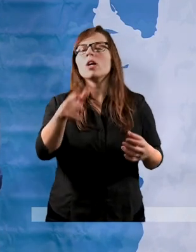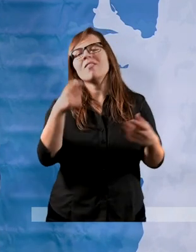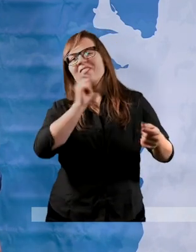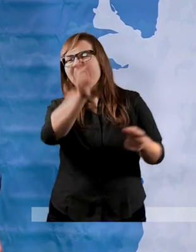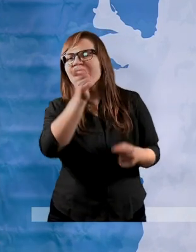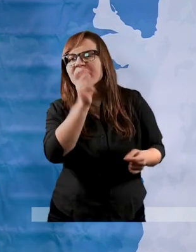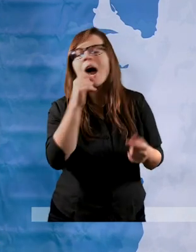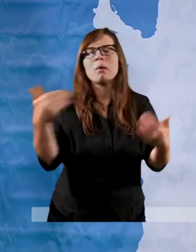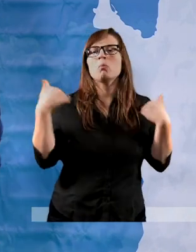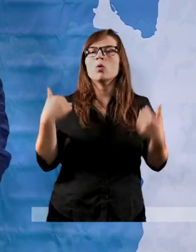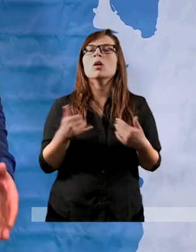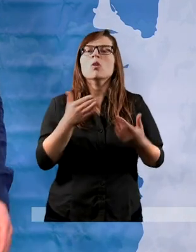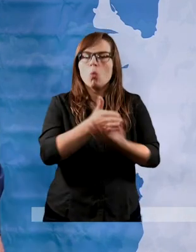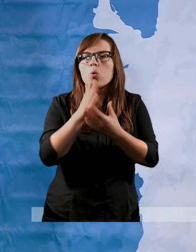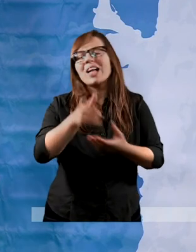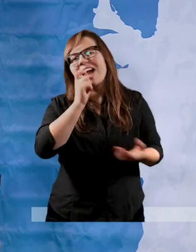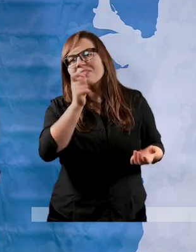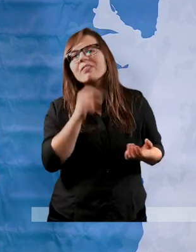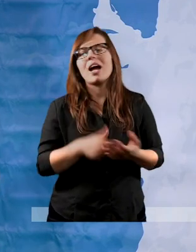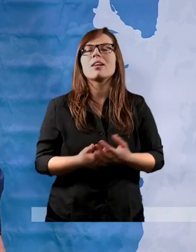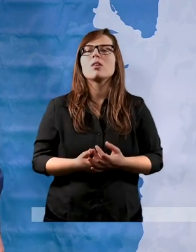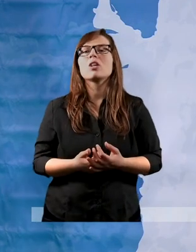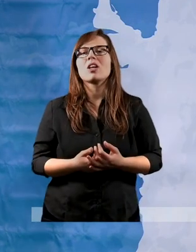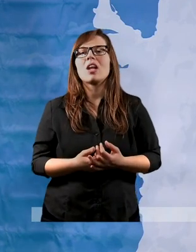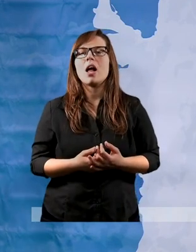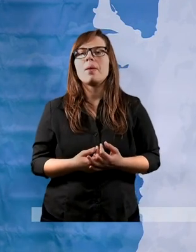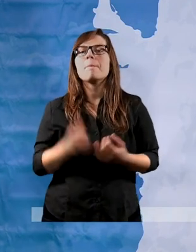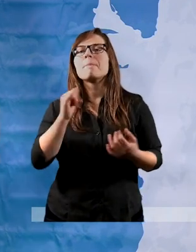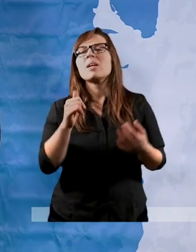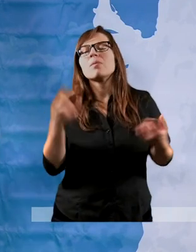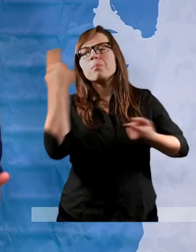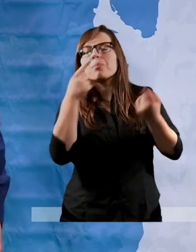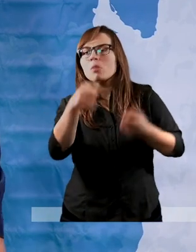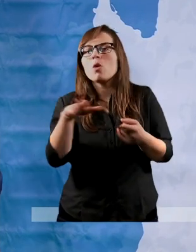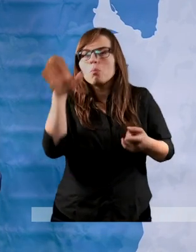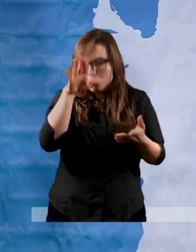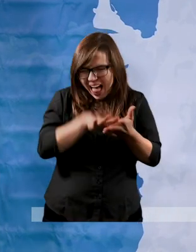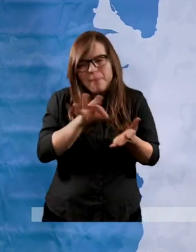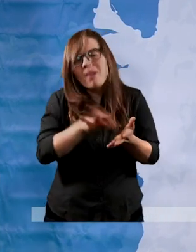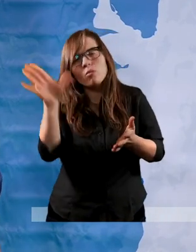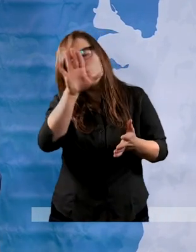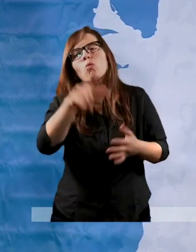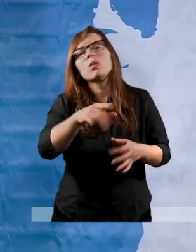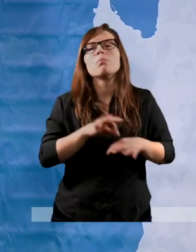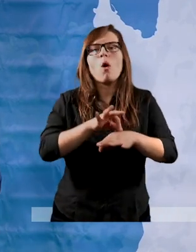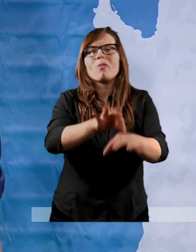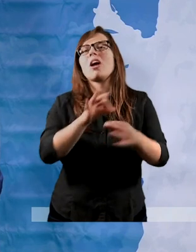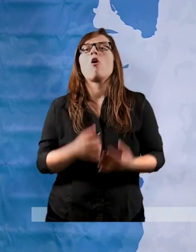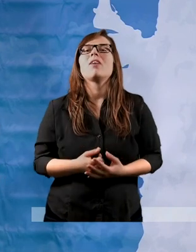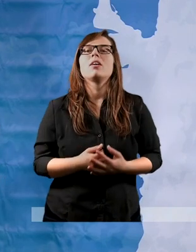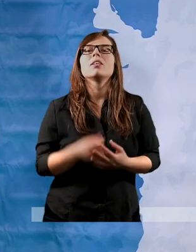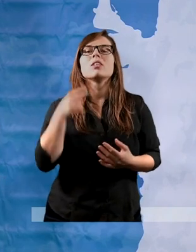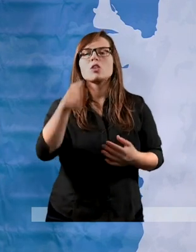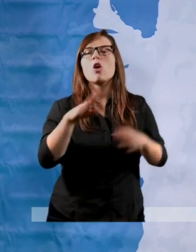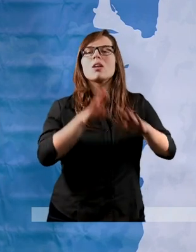Powiedzieliśmy wywiad. Udzieliliśmy, może tak, wywiadu, gdzie powiedzieliśmy, że to Bóg nas tutaj przysłał.